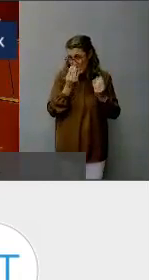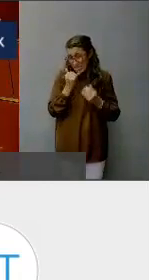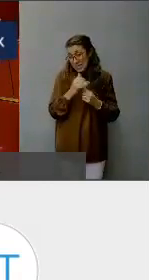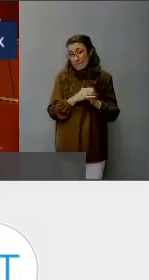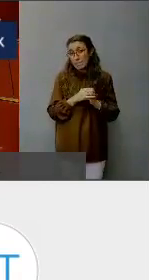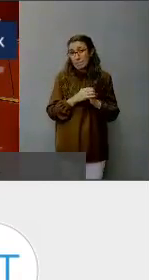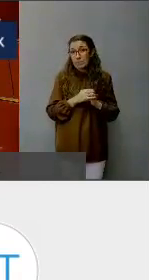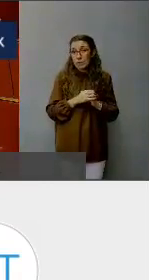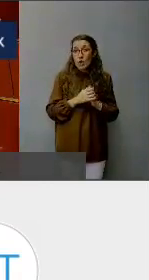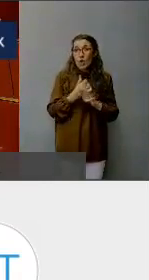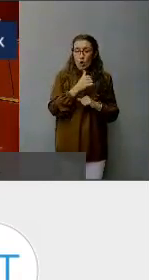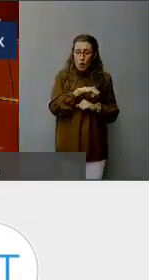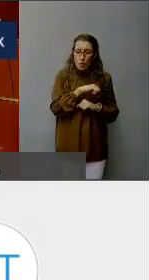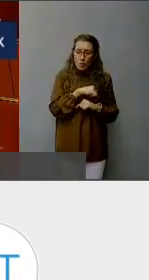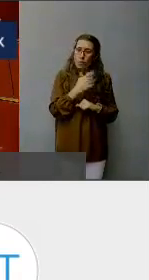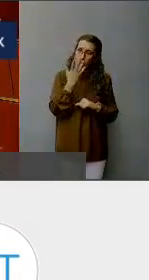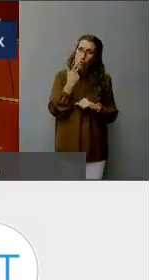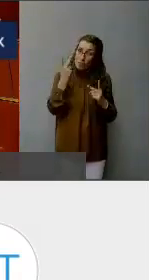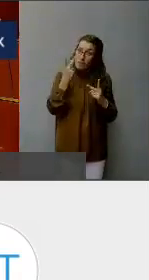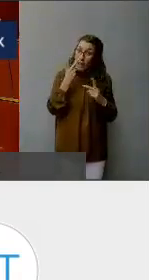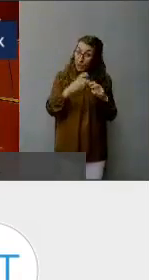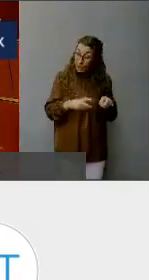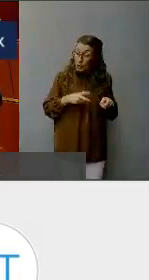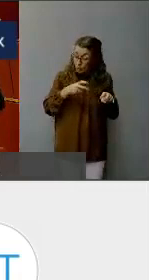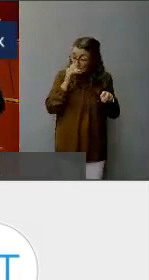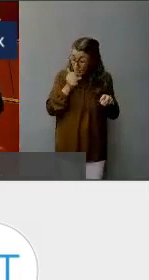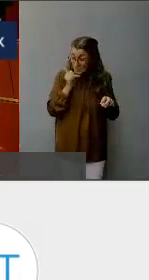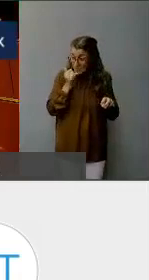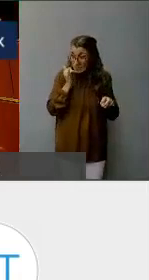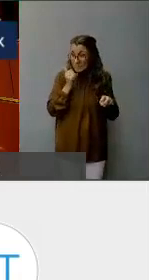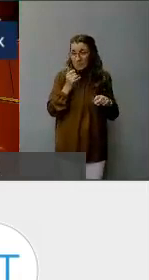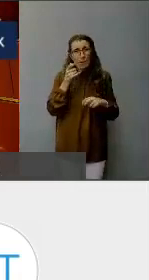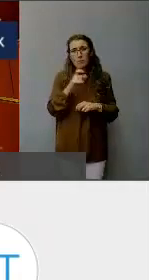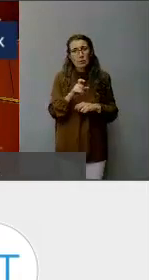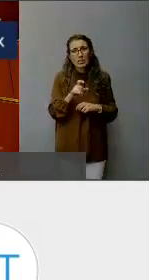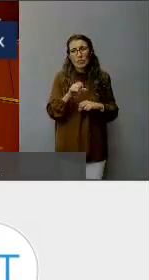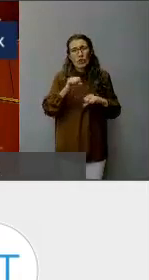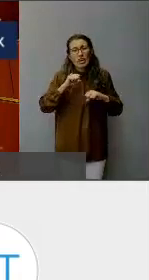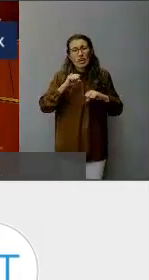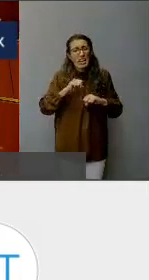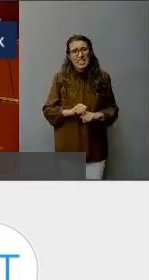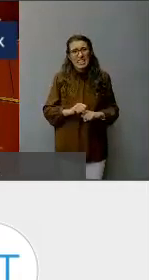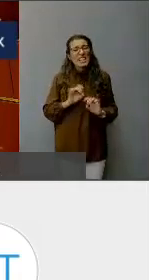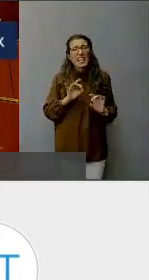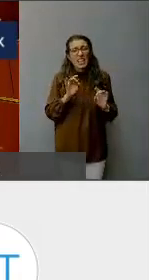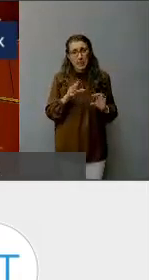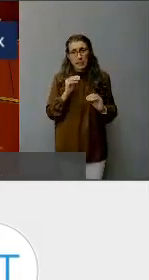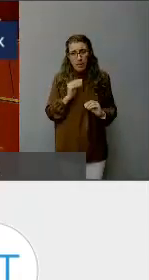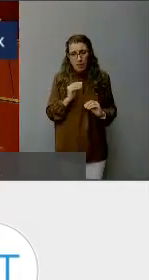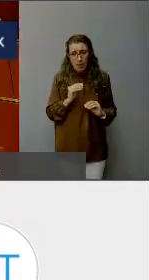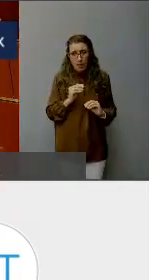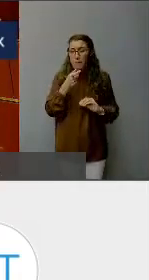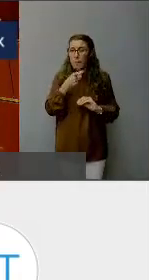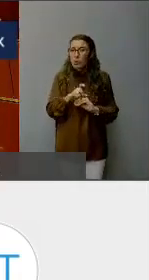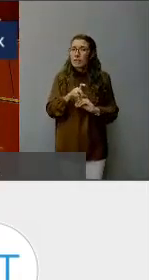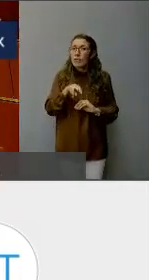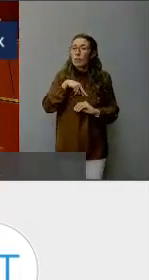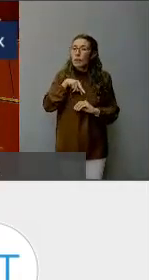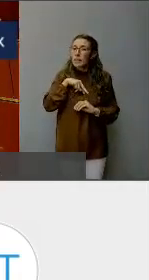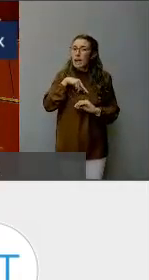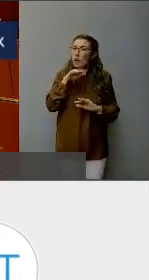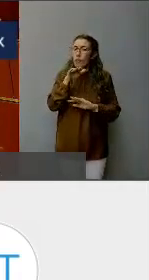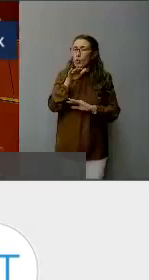comune voglia davvero sviluppare l'agricoltura ma allora perché la residenza e residenza libera perché i proprietari futuri